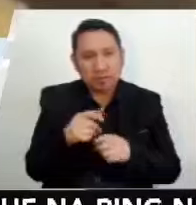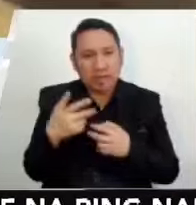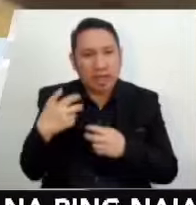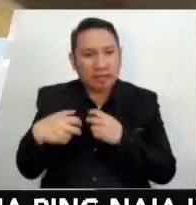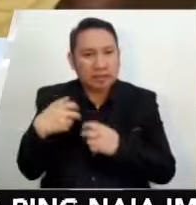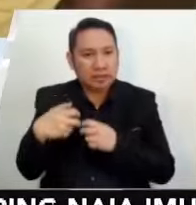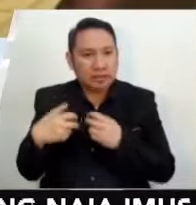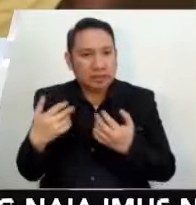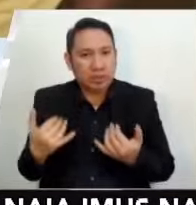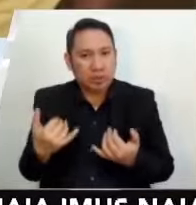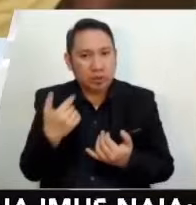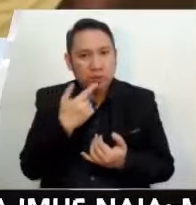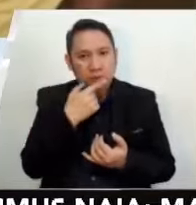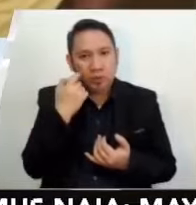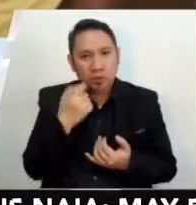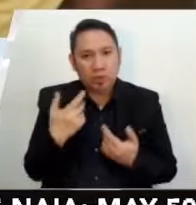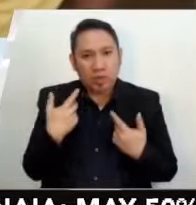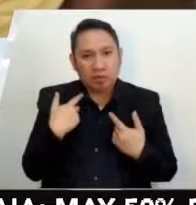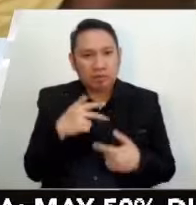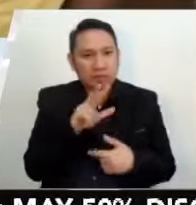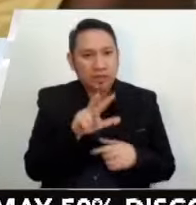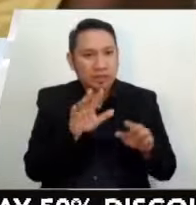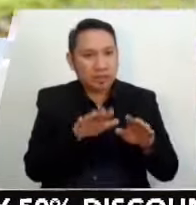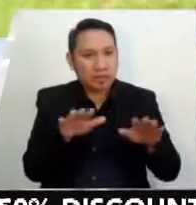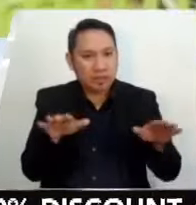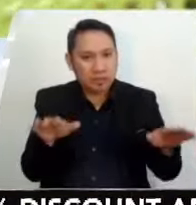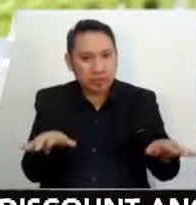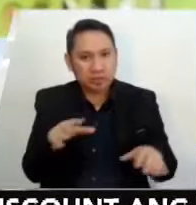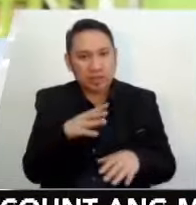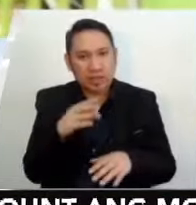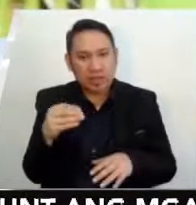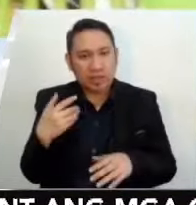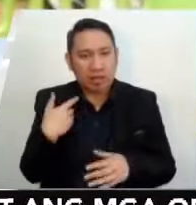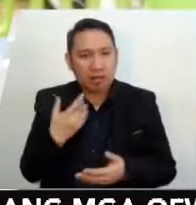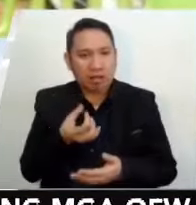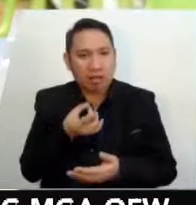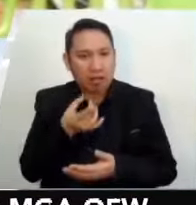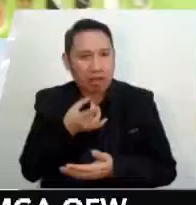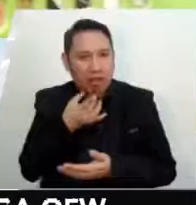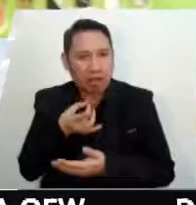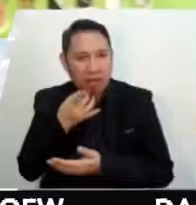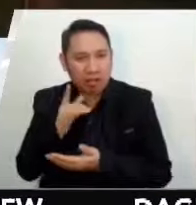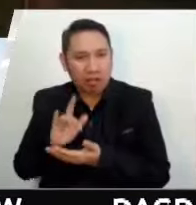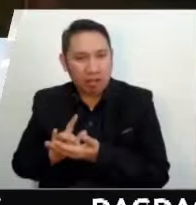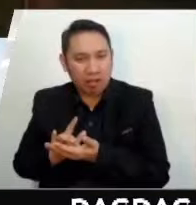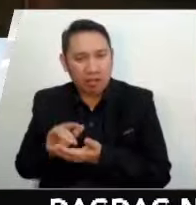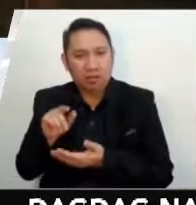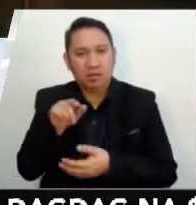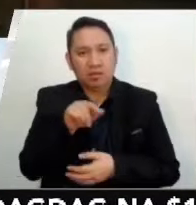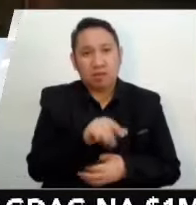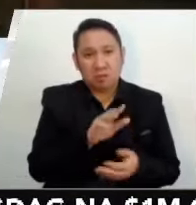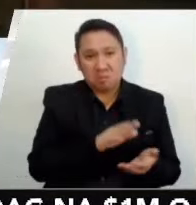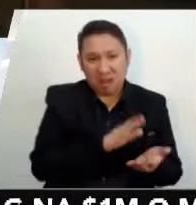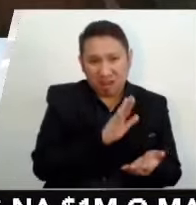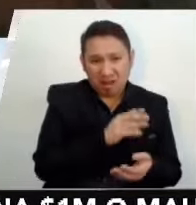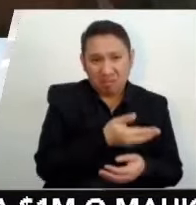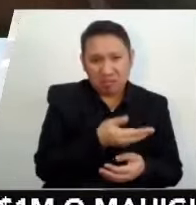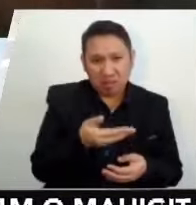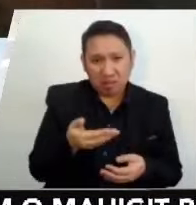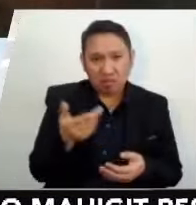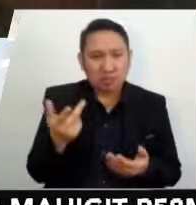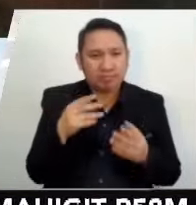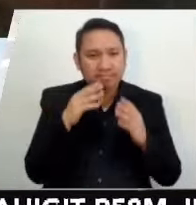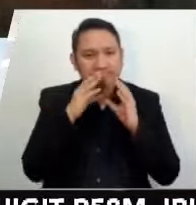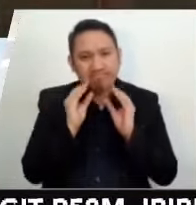tatlong mga anak may binibili pang maintenance na gamot dahil sa mataas na presyo ng mga bilihin malungkot daw na ipagdiriwang ng